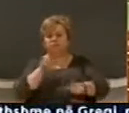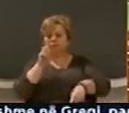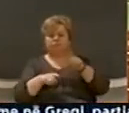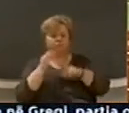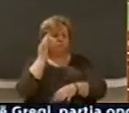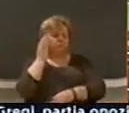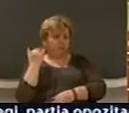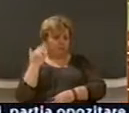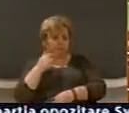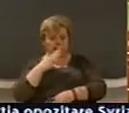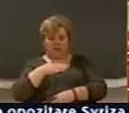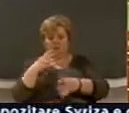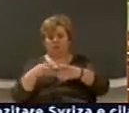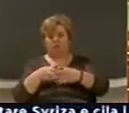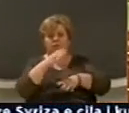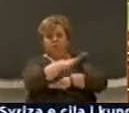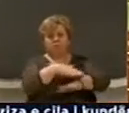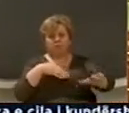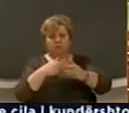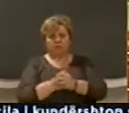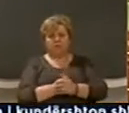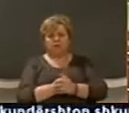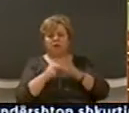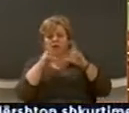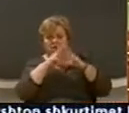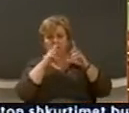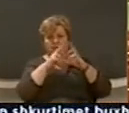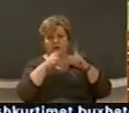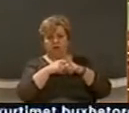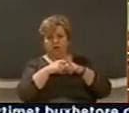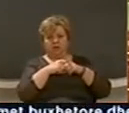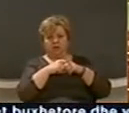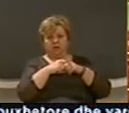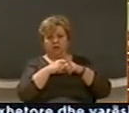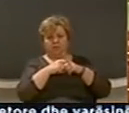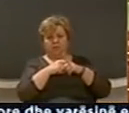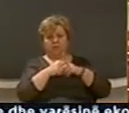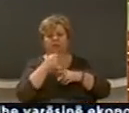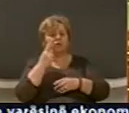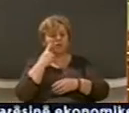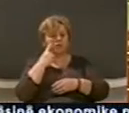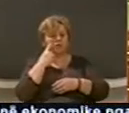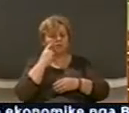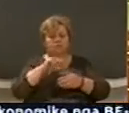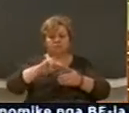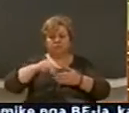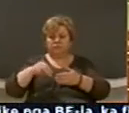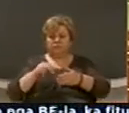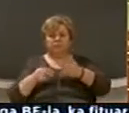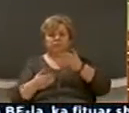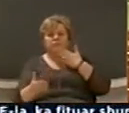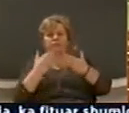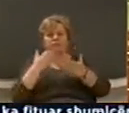parë ne si grup parlamentar i Aleancës për Ardhmërinë e Kosovës e iniciuam mbledhjen e nënshkrimeve të